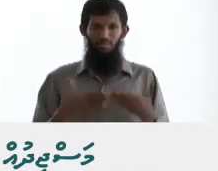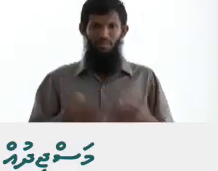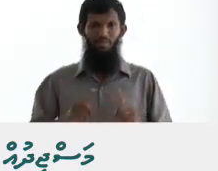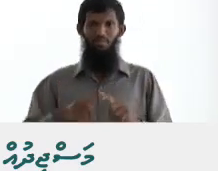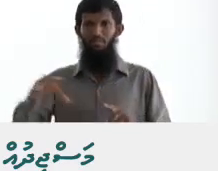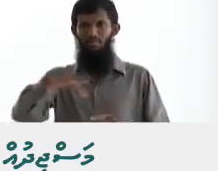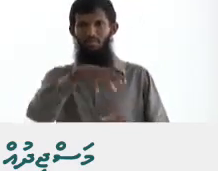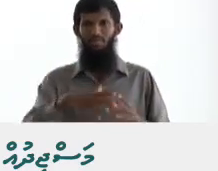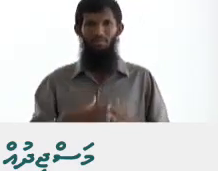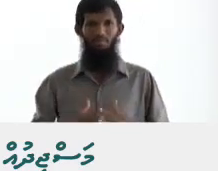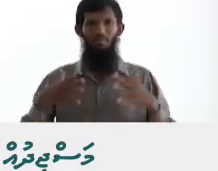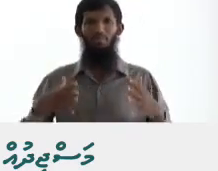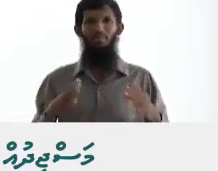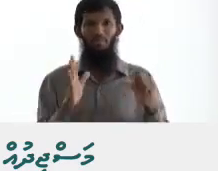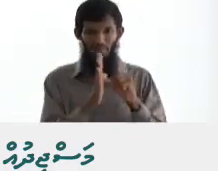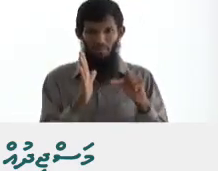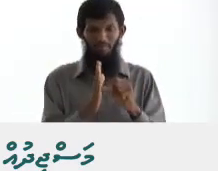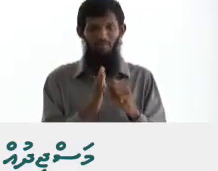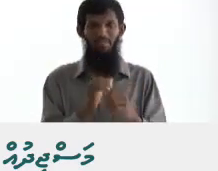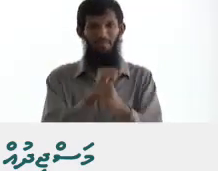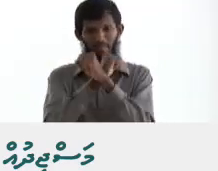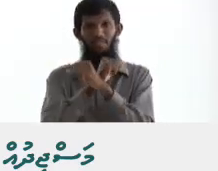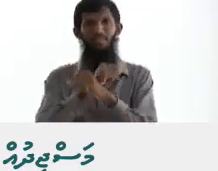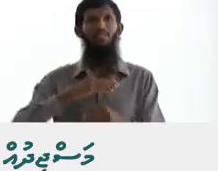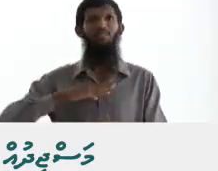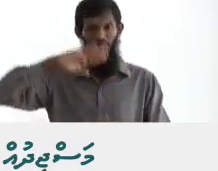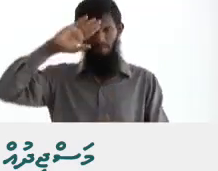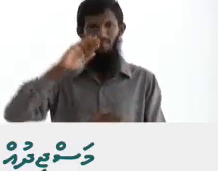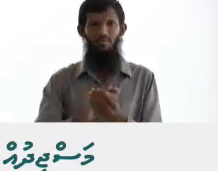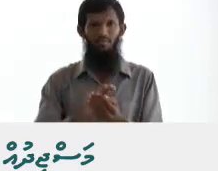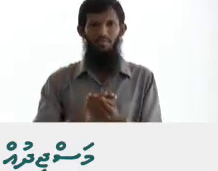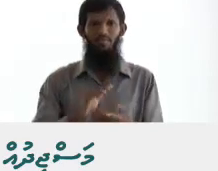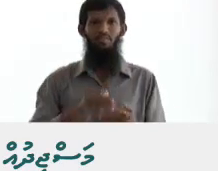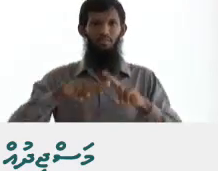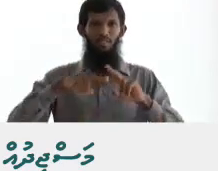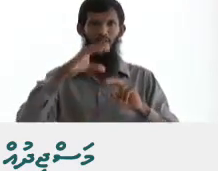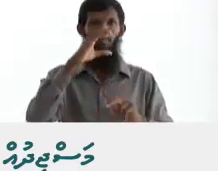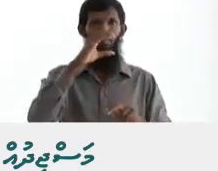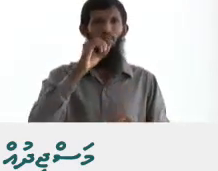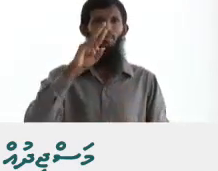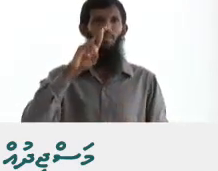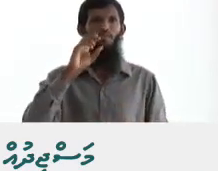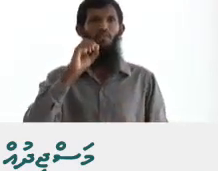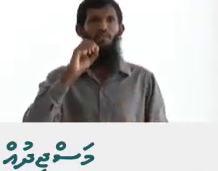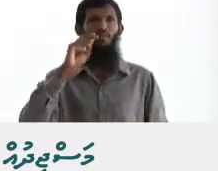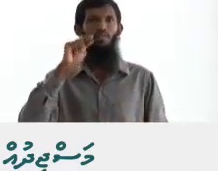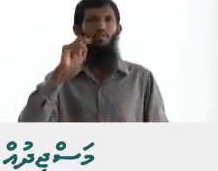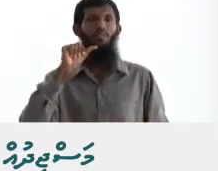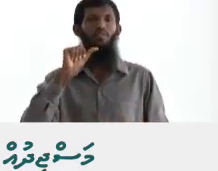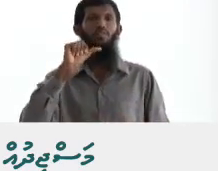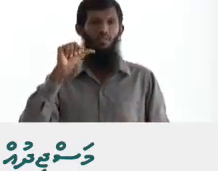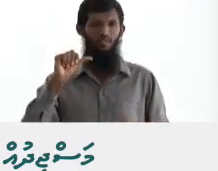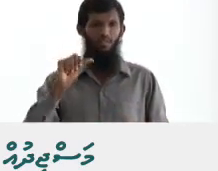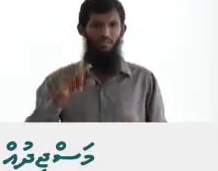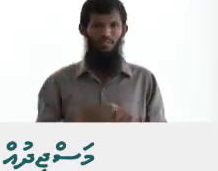fenifawa nurakkateri vaire hekkamugawa corona virus dani warang haluwi gotegga duniyege ekik